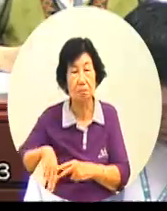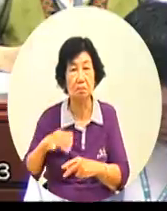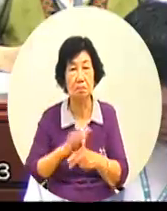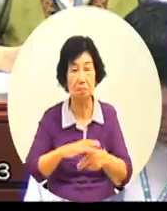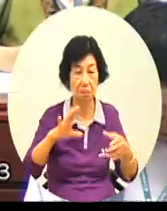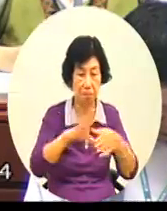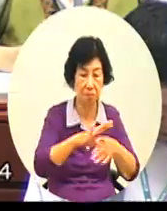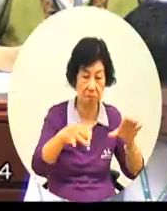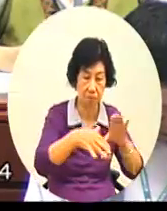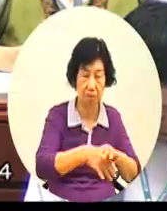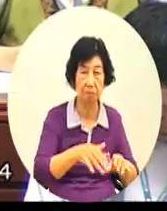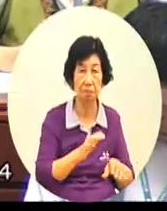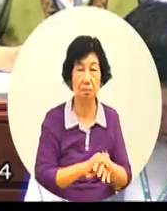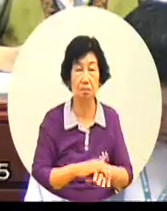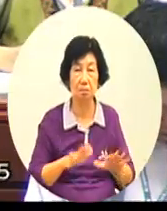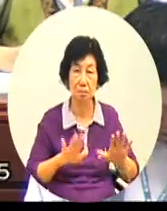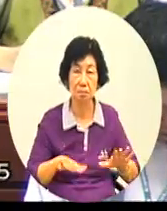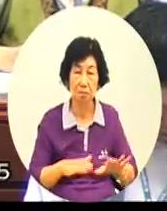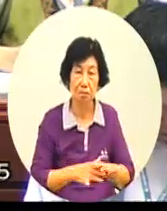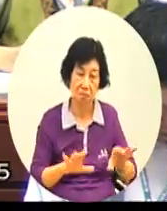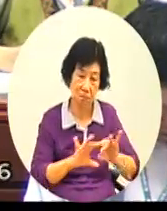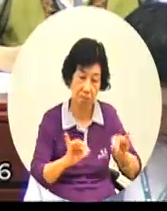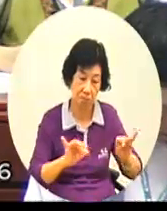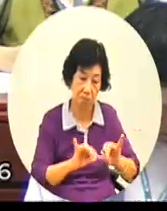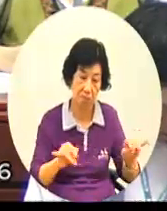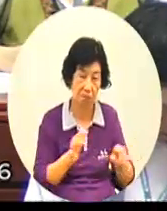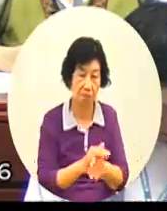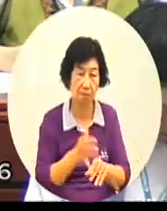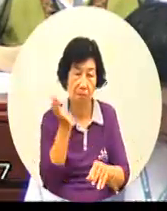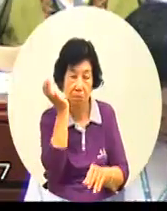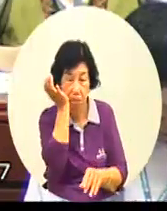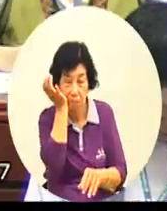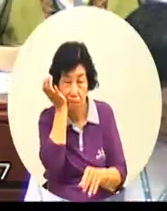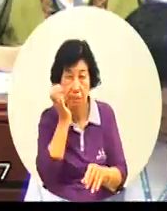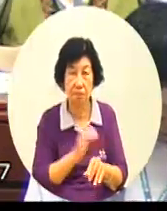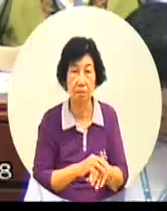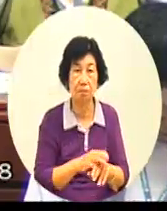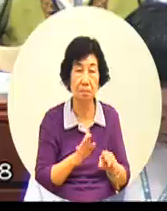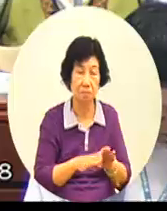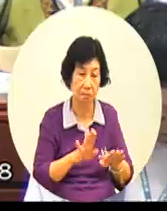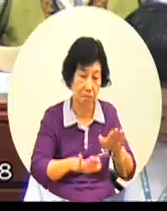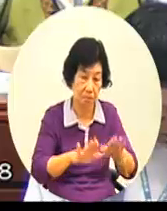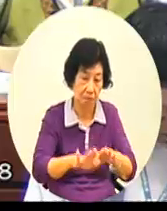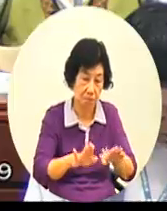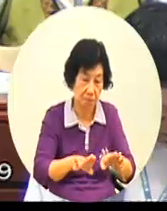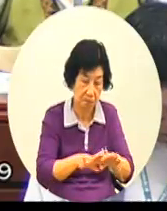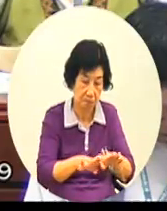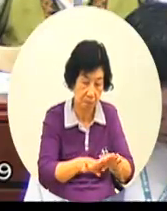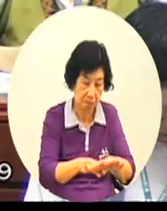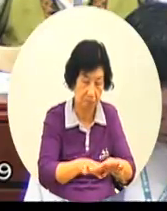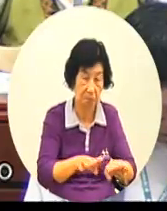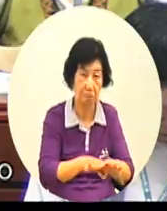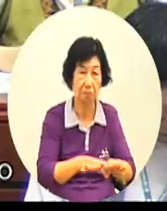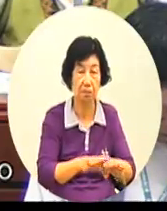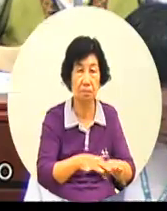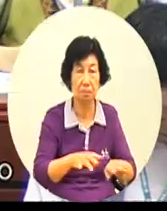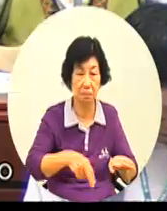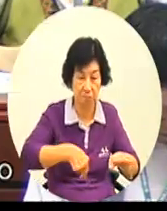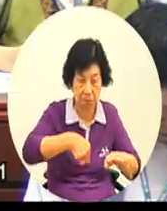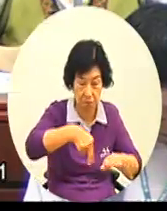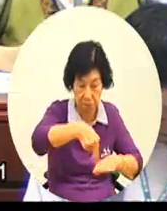那我们考虑看用地板还是再用石板，那整个缝隙的部分、行走安全的部分，我们会顾及到。这